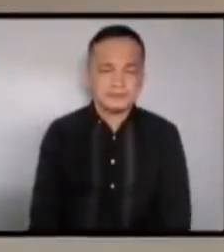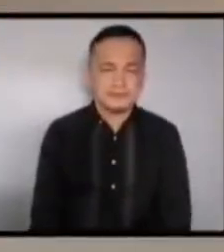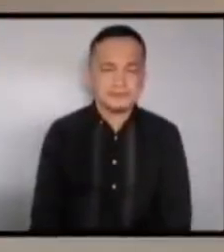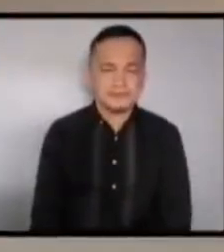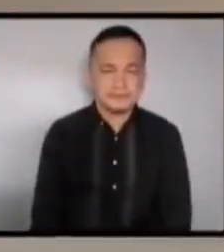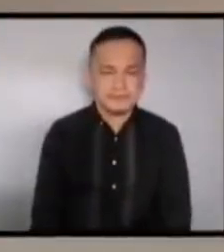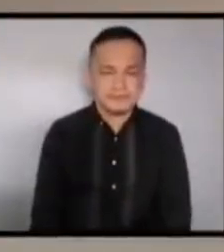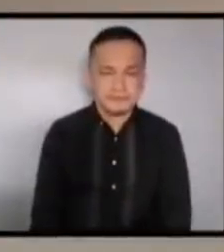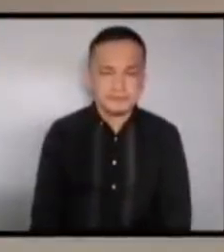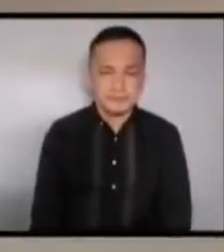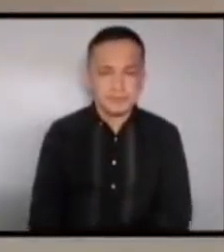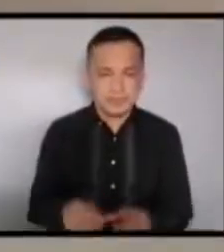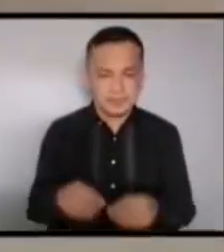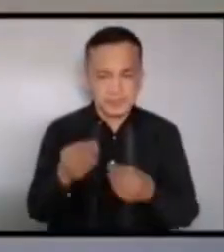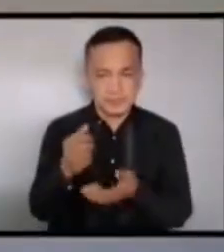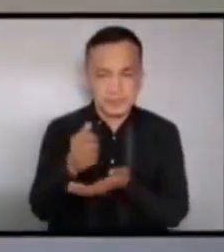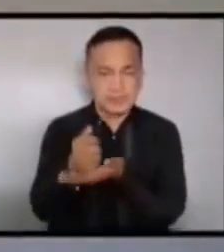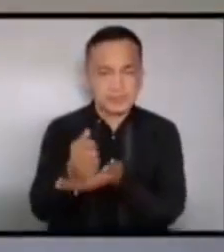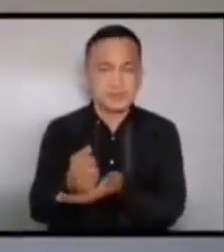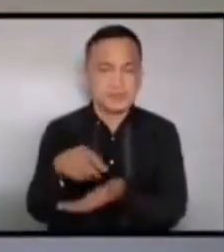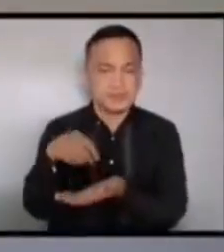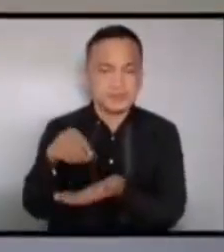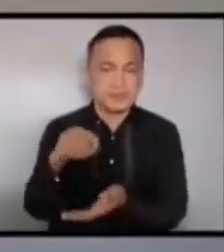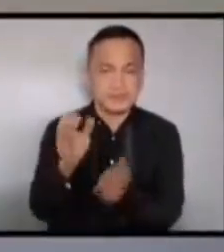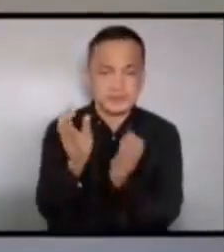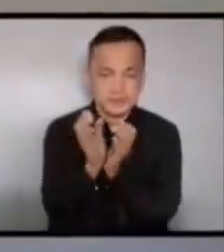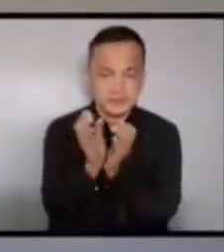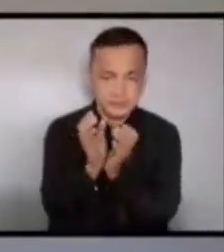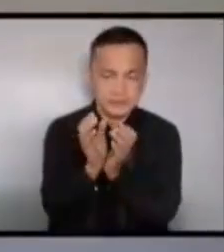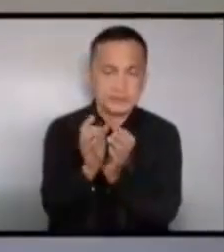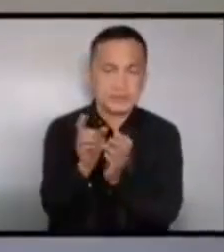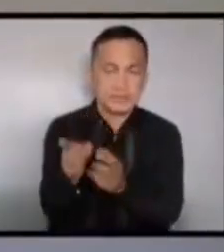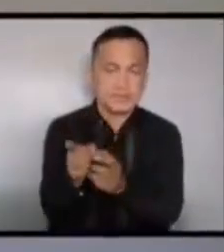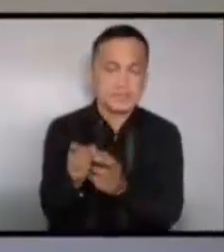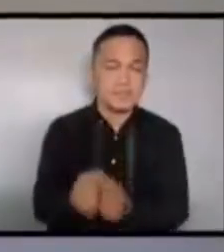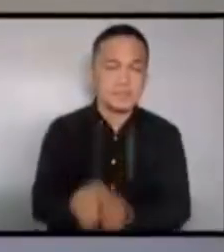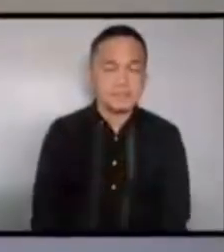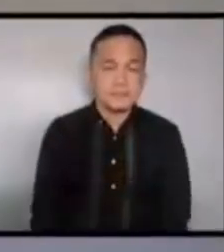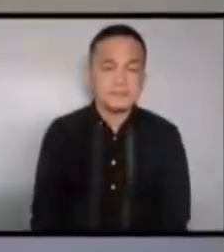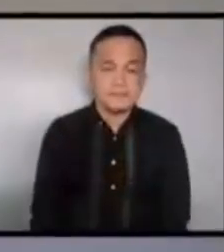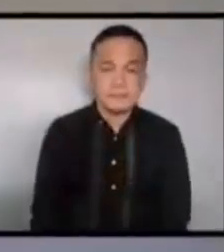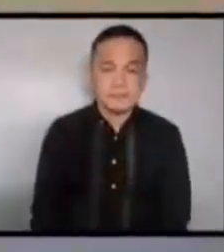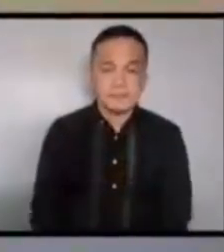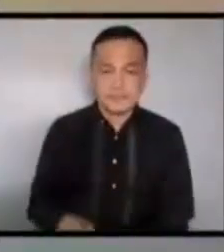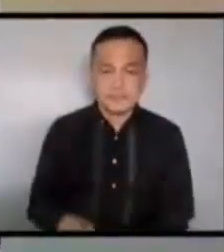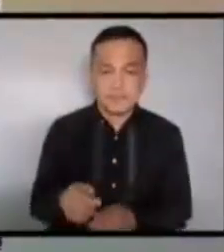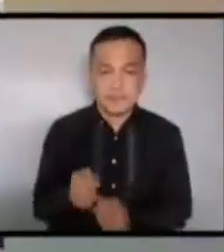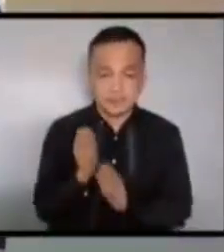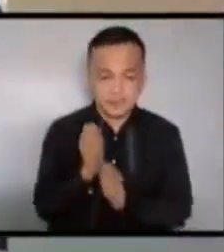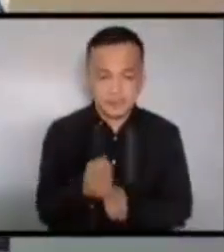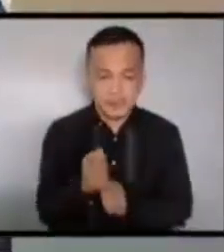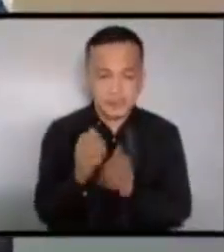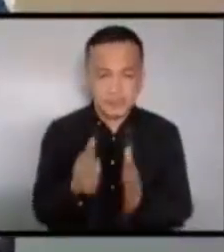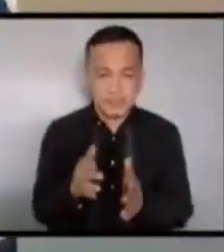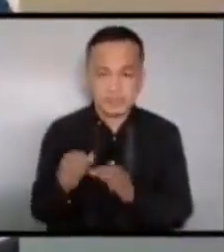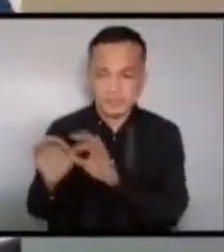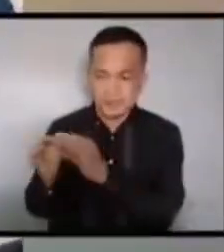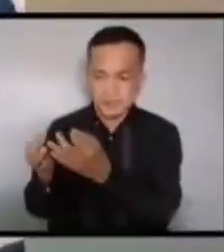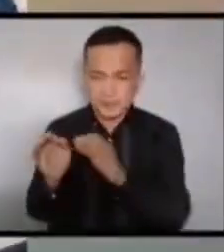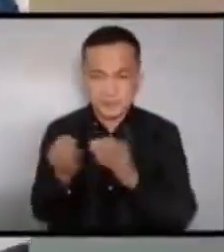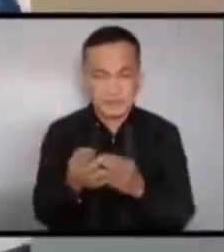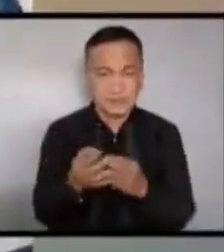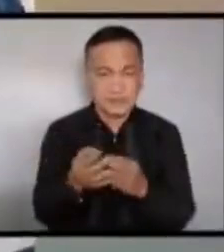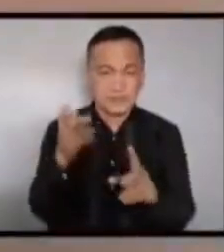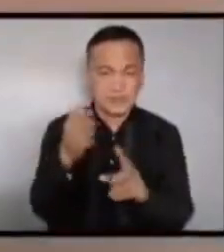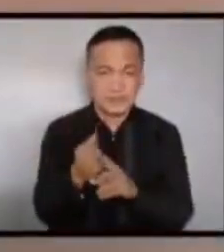Nakapagbigay na ng ayuda ang Department of Social Welfare and Development o DSWD sa mga mangingisda at iba pang pamilya na apektado ng oil spill